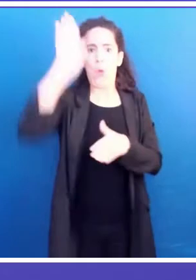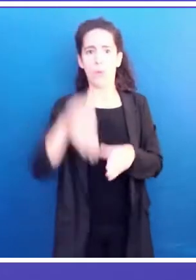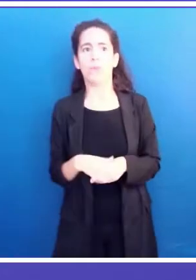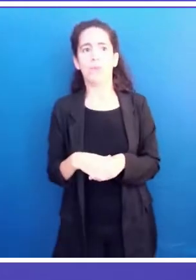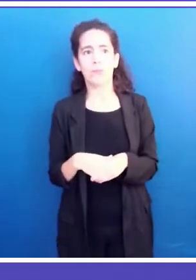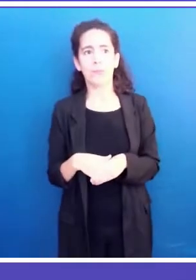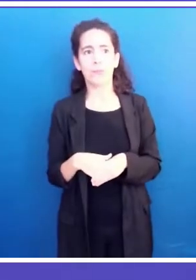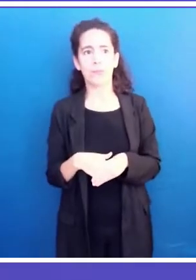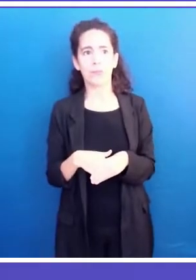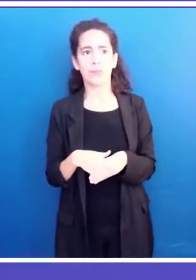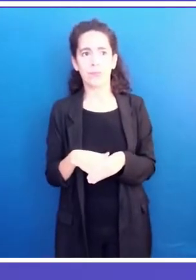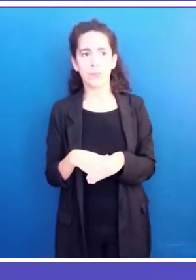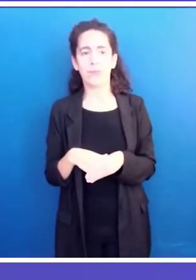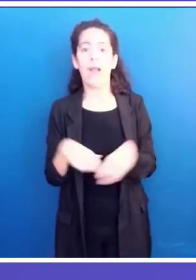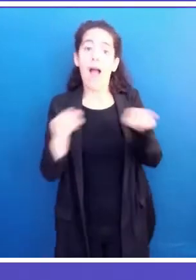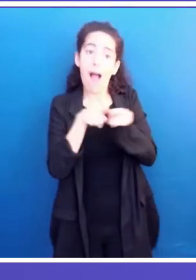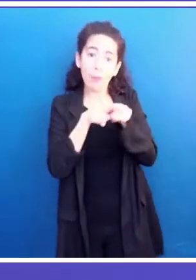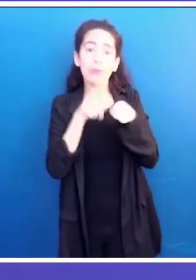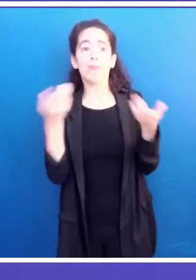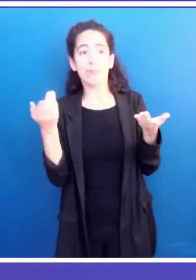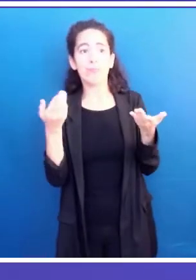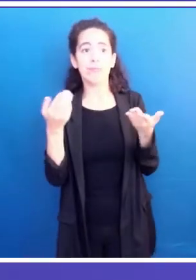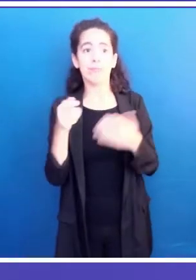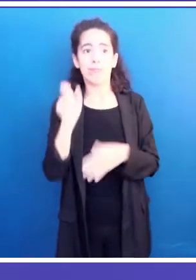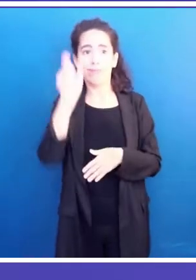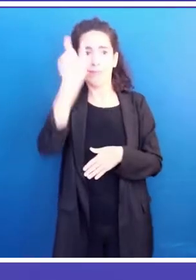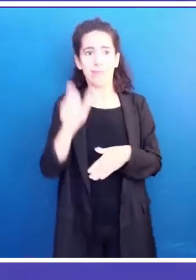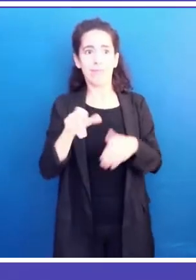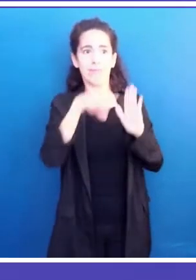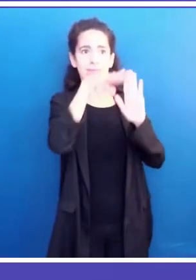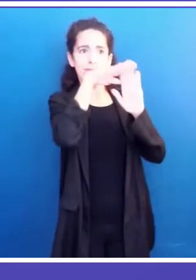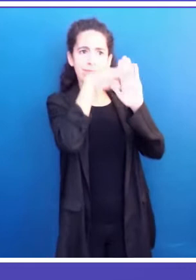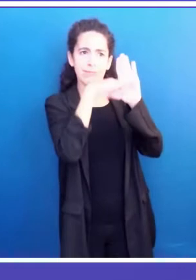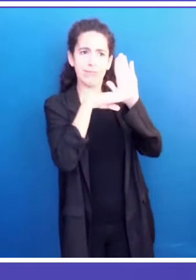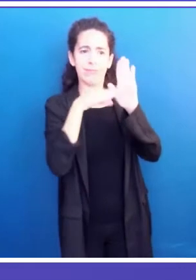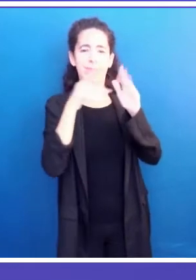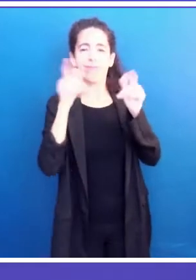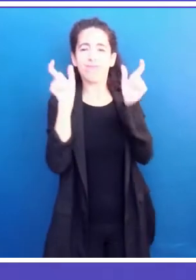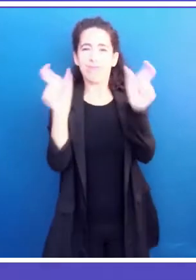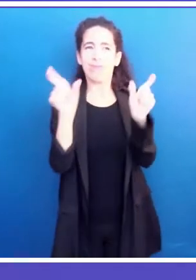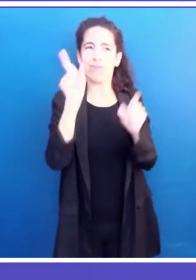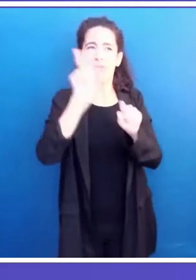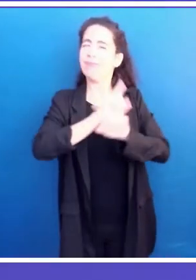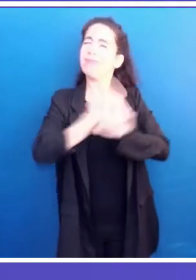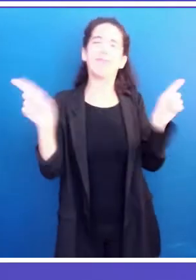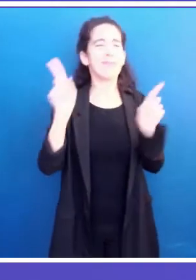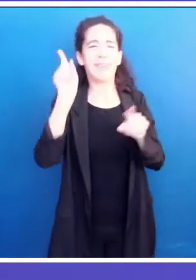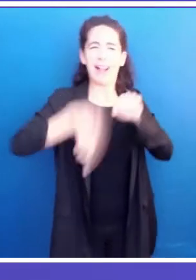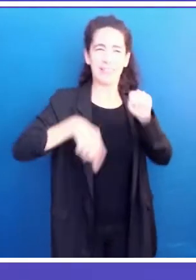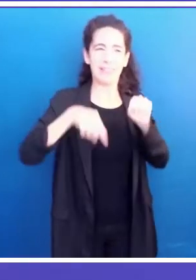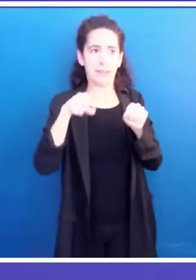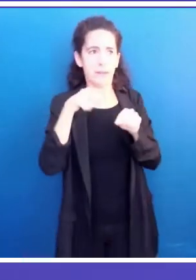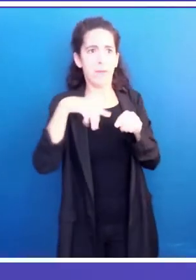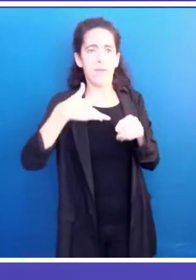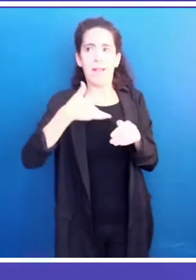وذلك تحديدا عندما تم تخفيض تدابير